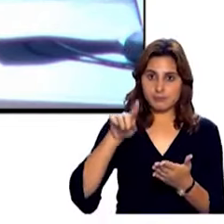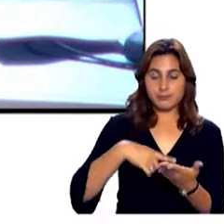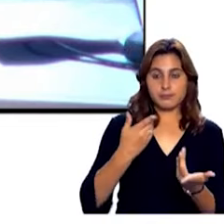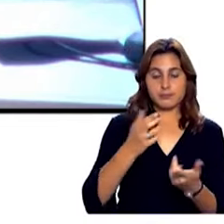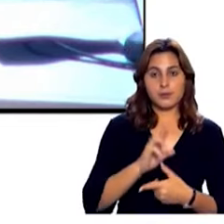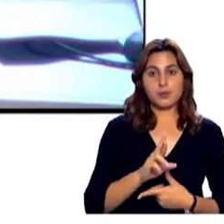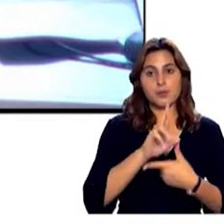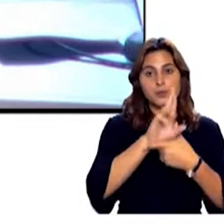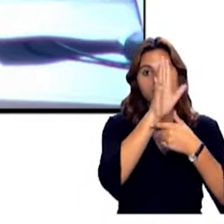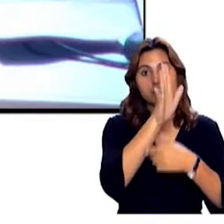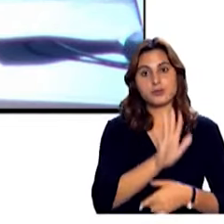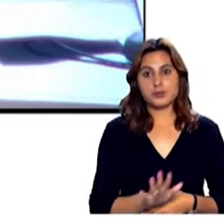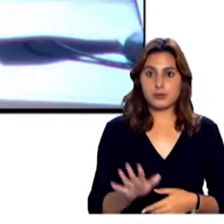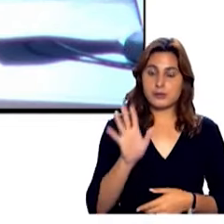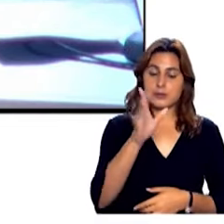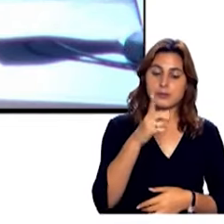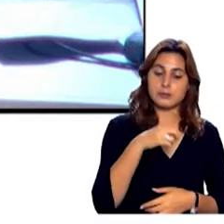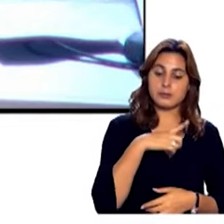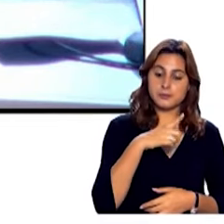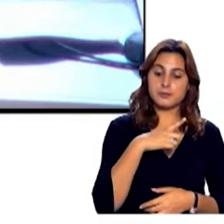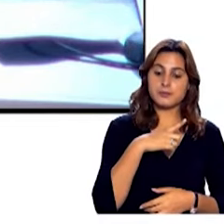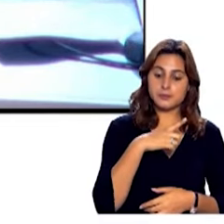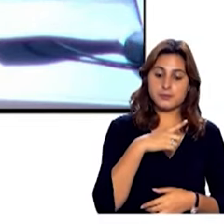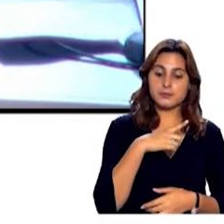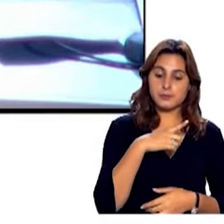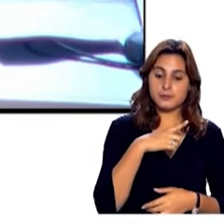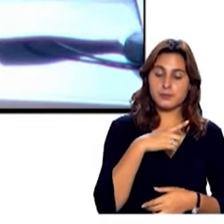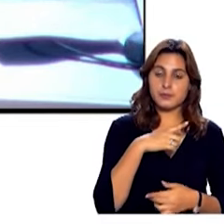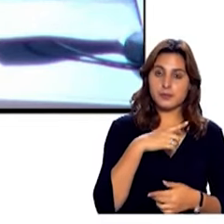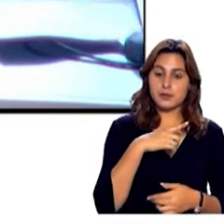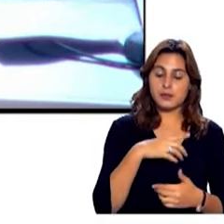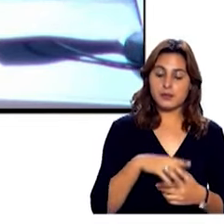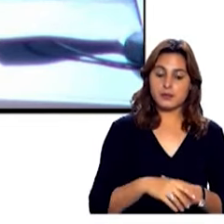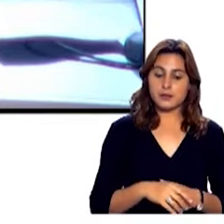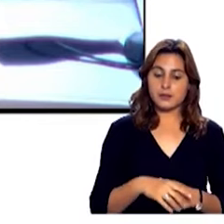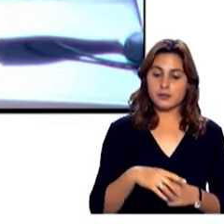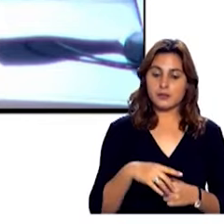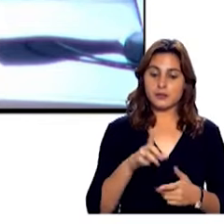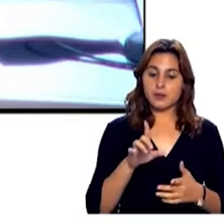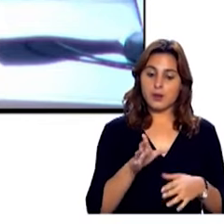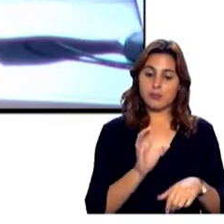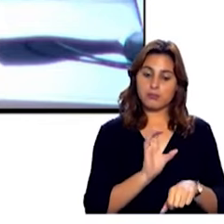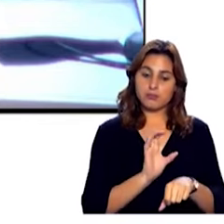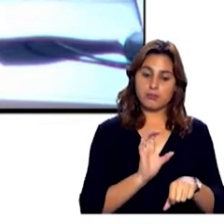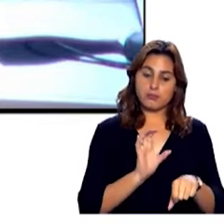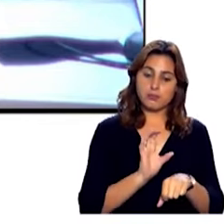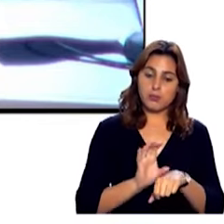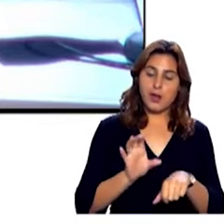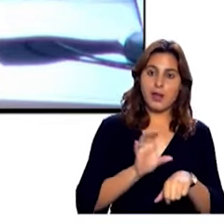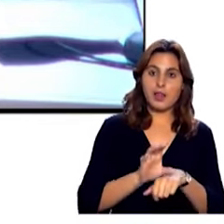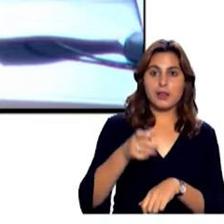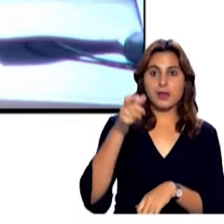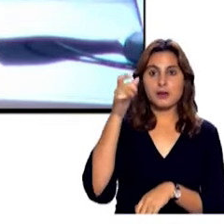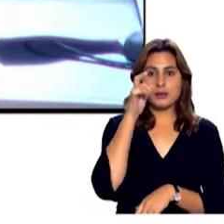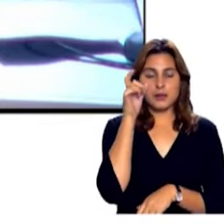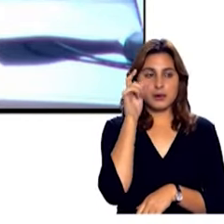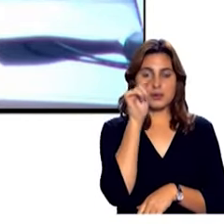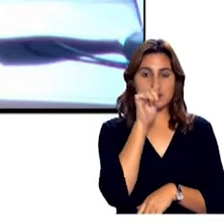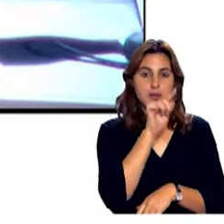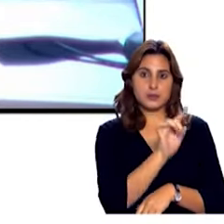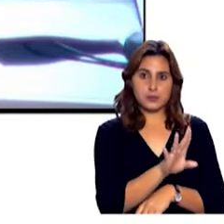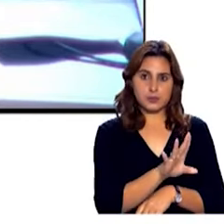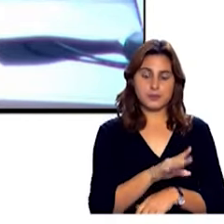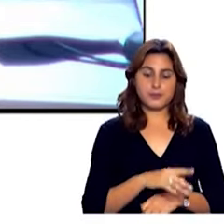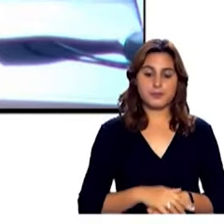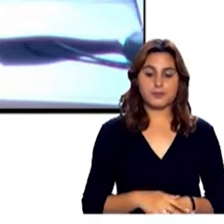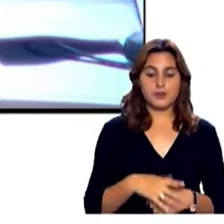dans l'intérêt de la loi le pourvoir n'aura aucun effet sur les partis Il s'agit juste de fixer la loi Pour tous ET